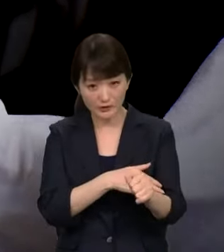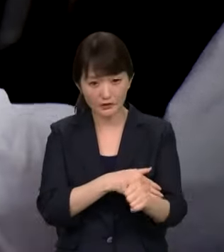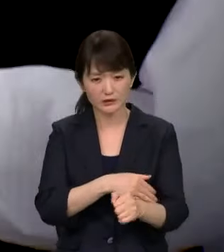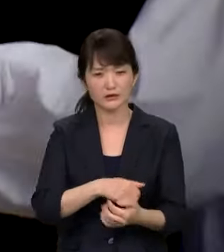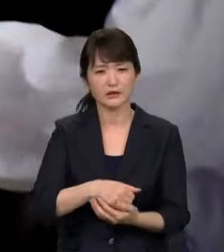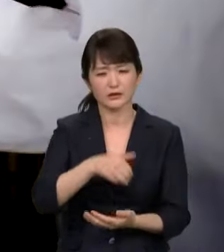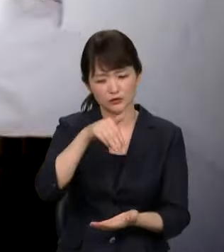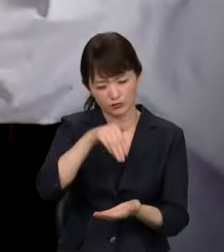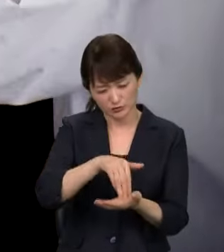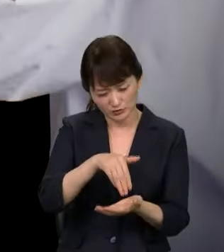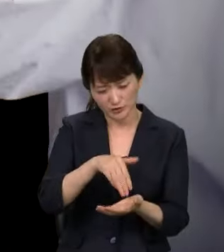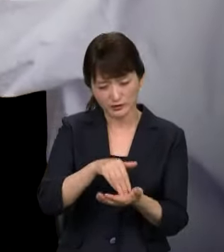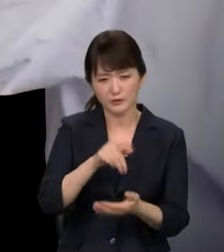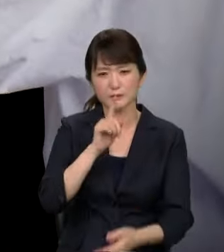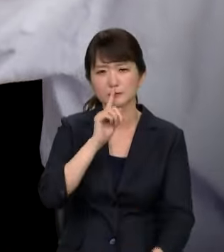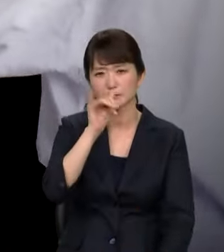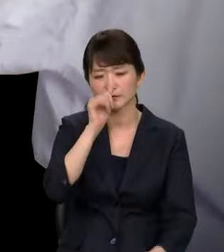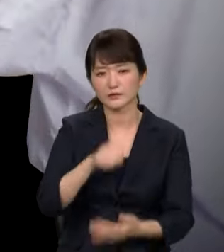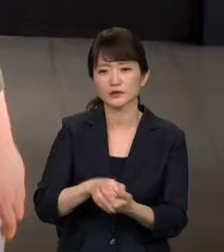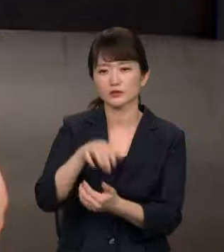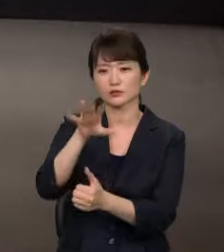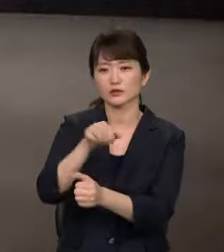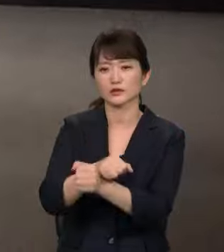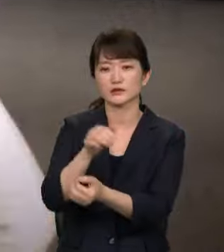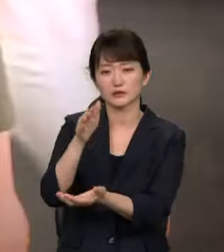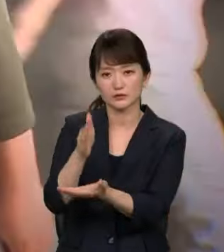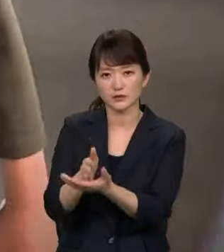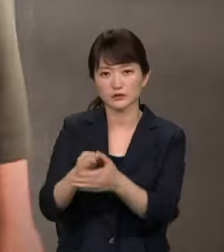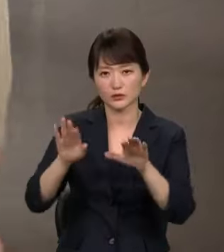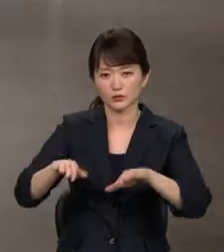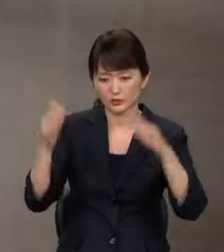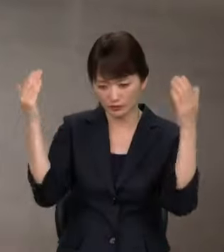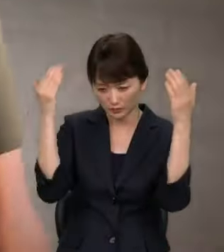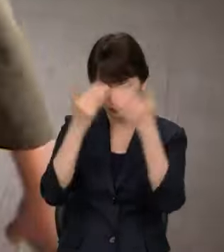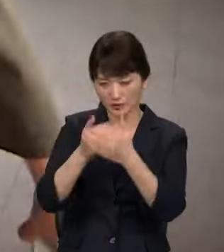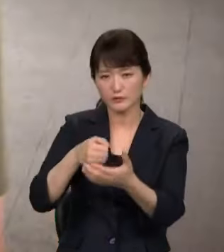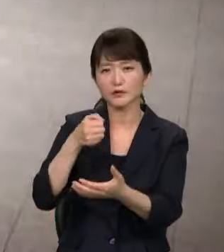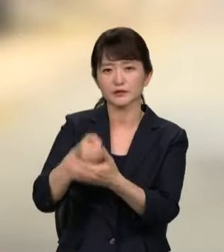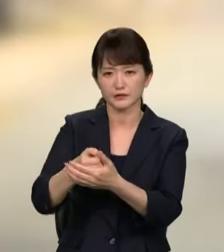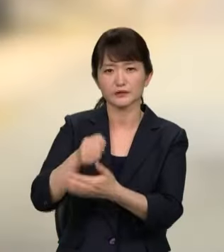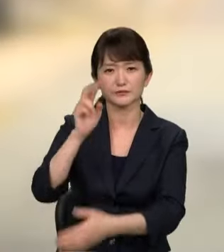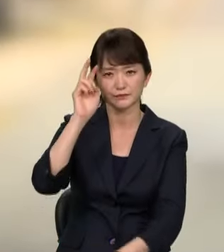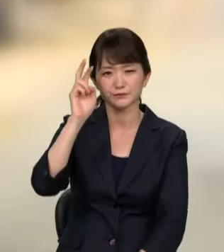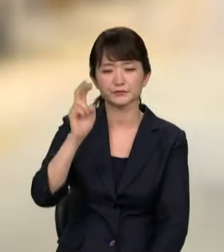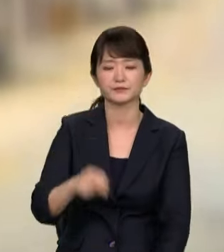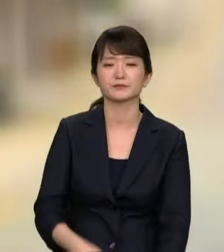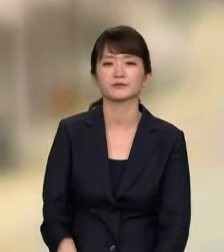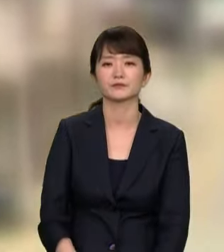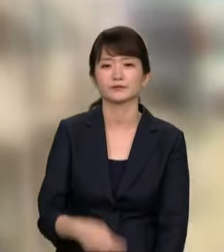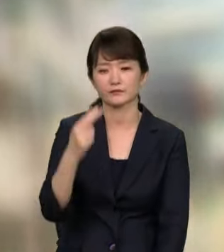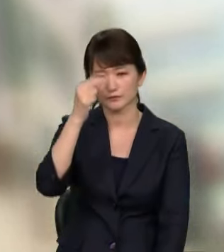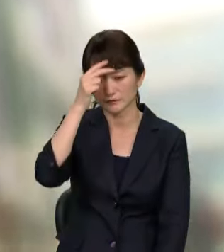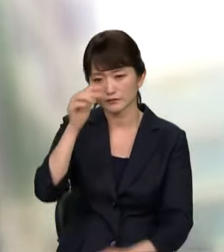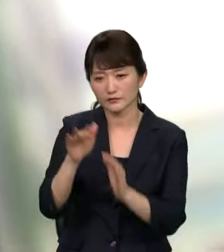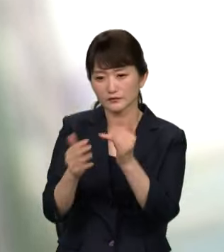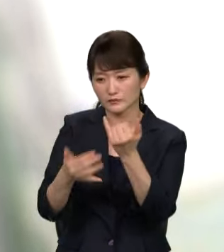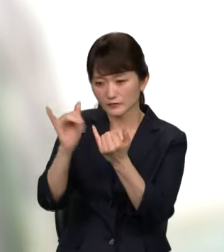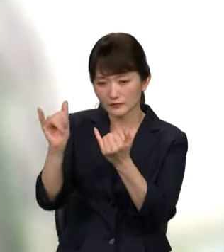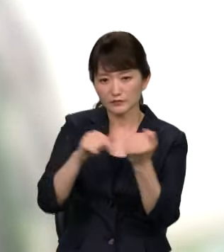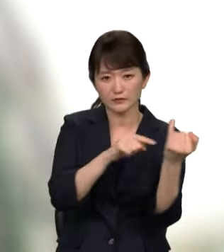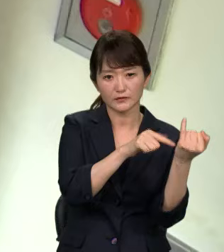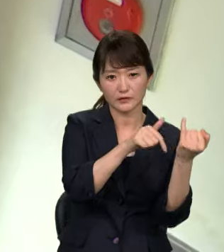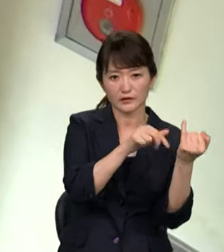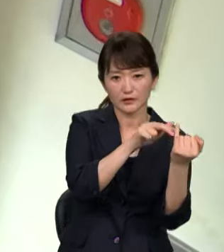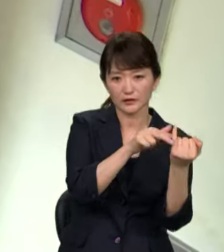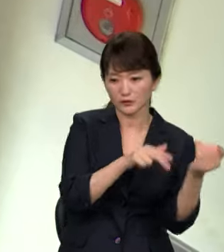걸로 알려졌습니다 구속영장 발부 여부는 오늘 밤 안에 나올 것으로 보입니다 검찰은 유튜버들에게의 정보를